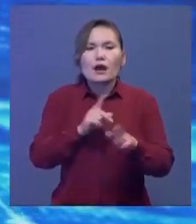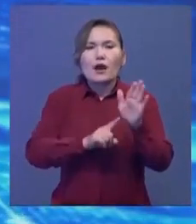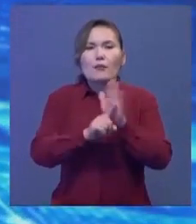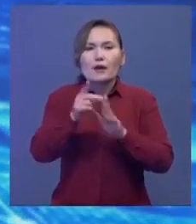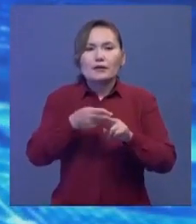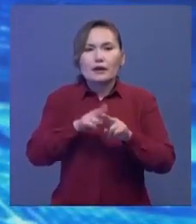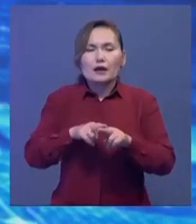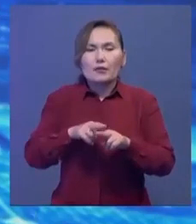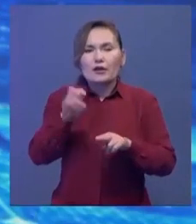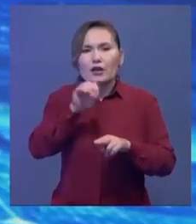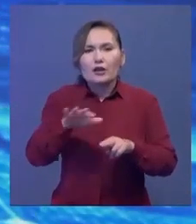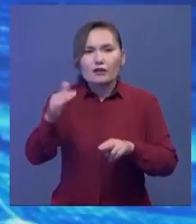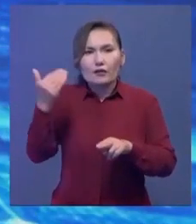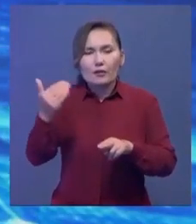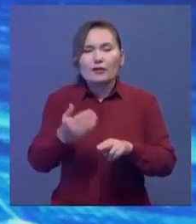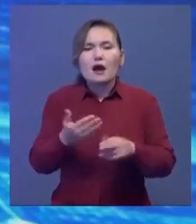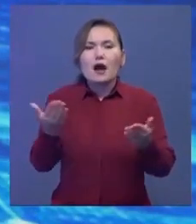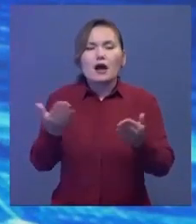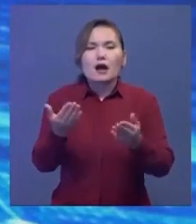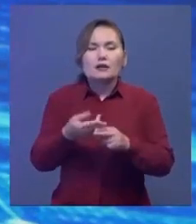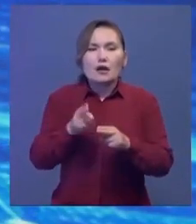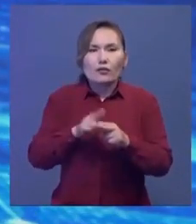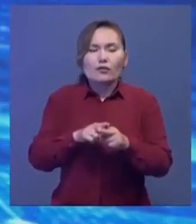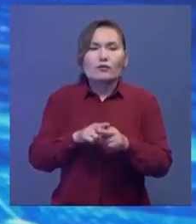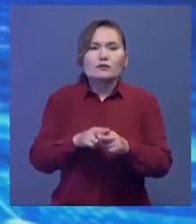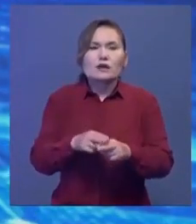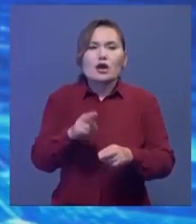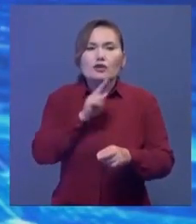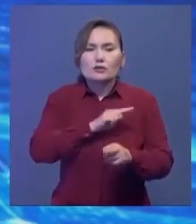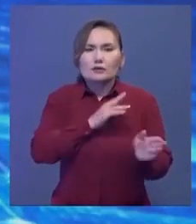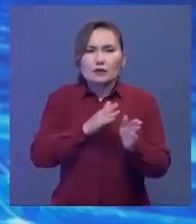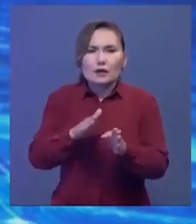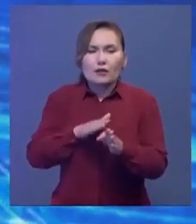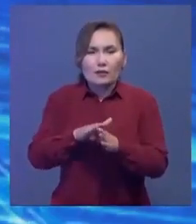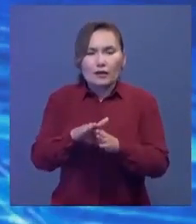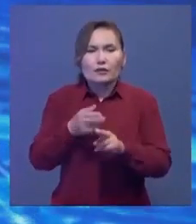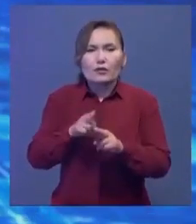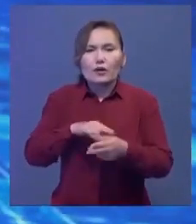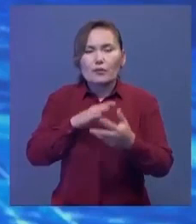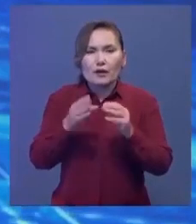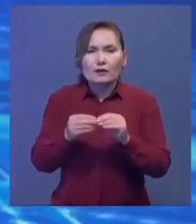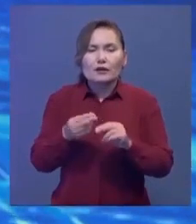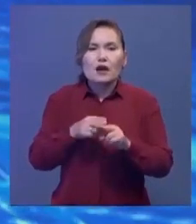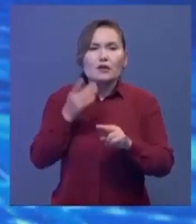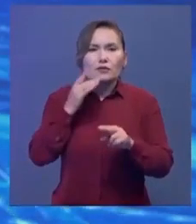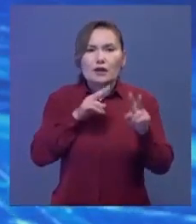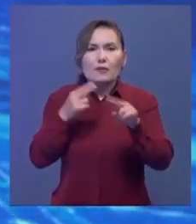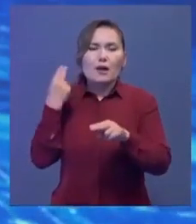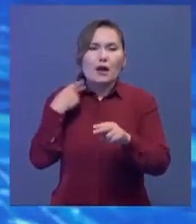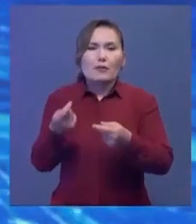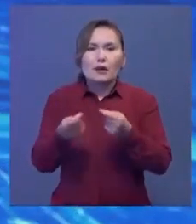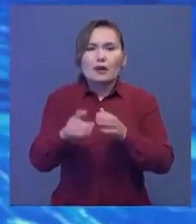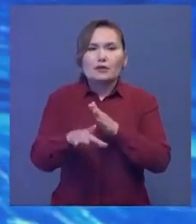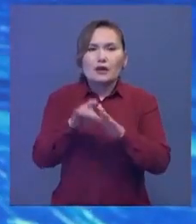батыс мемлекеттерінде қалай жолға қойылған? Лондондағы тілшіміз Ғалымжан Қараманұлы бірнеше рет реформалаудан өткен Англия